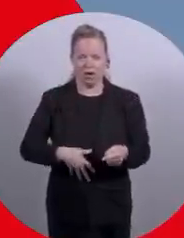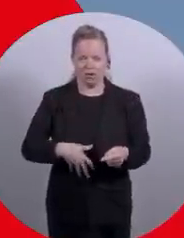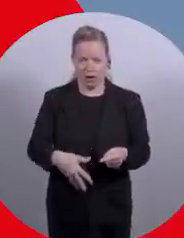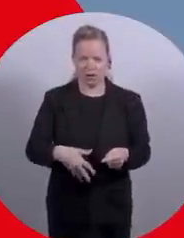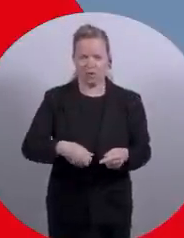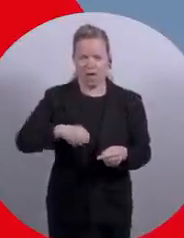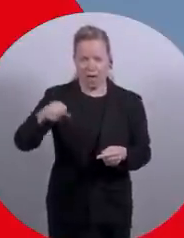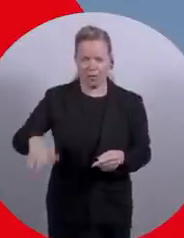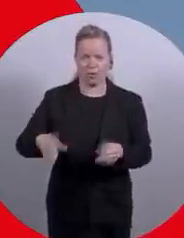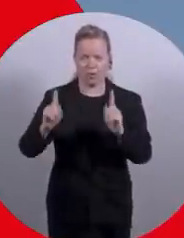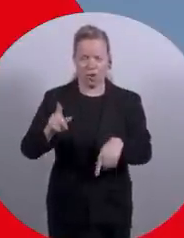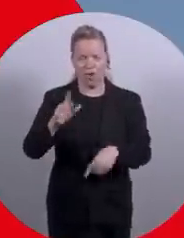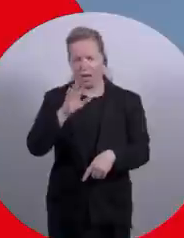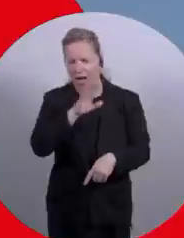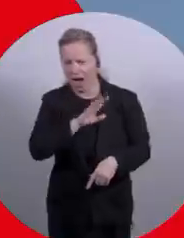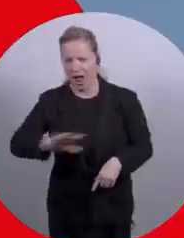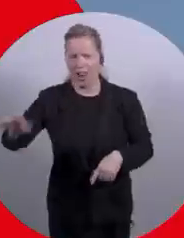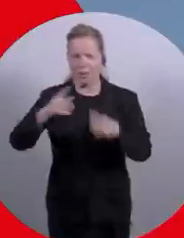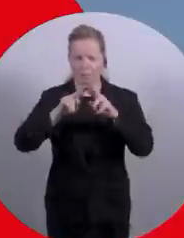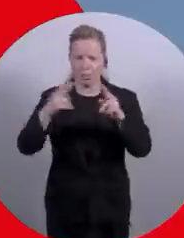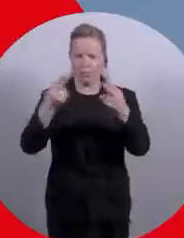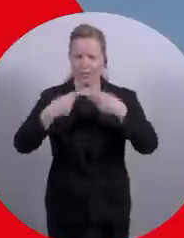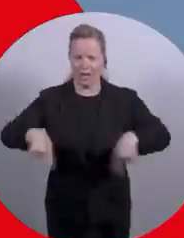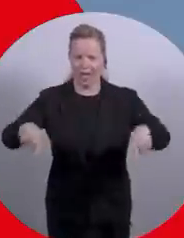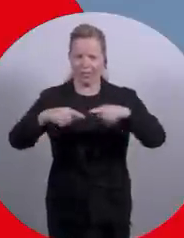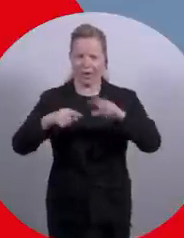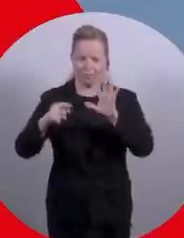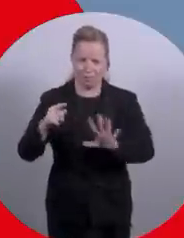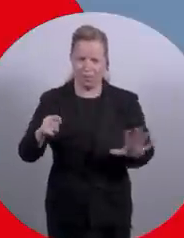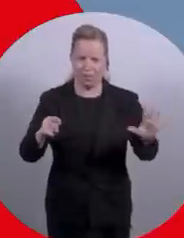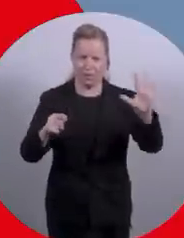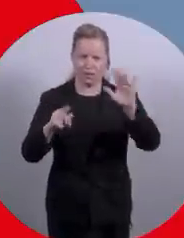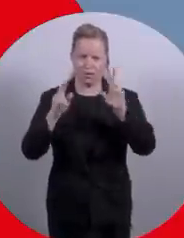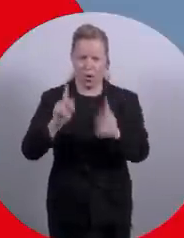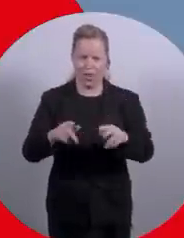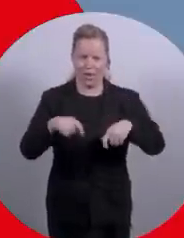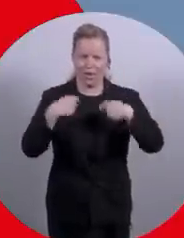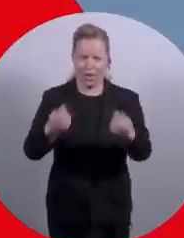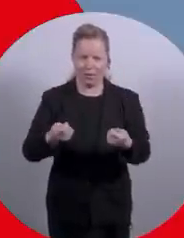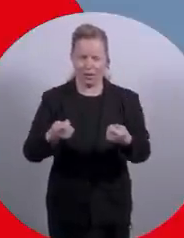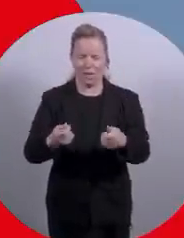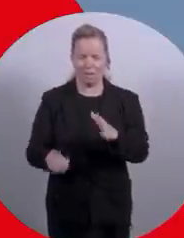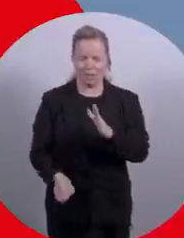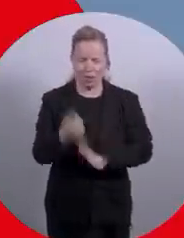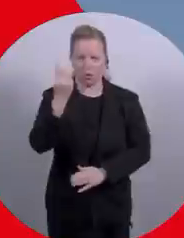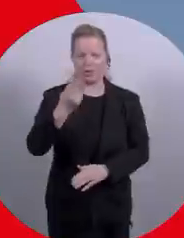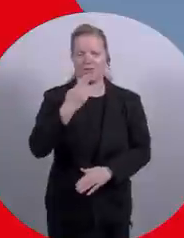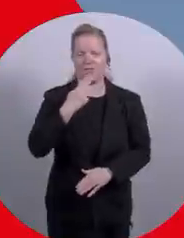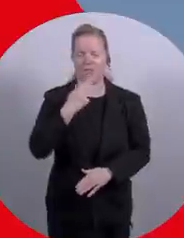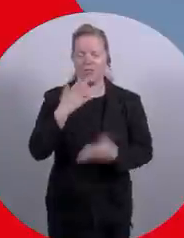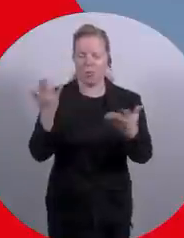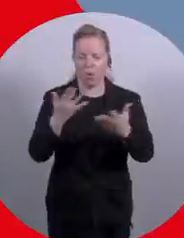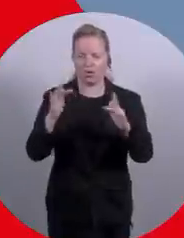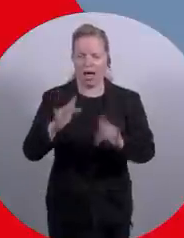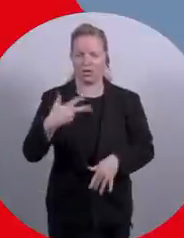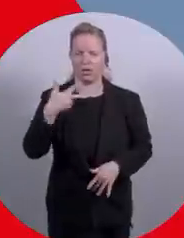flächendeckend in jedem einzelnen Bundesland in Wien gibt vor allem in denen die sozialdemokratisch regiert werden